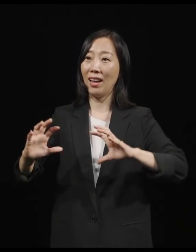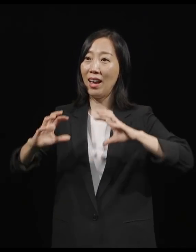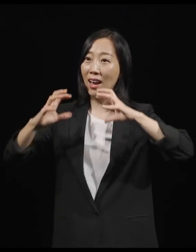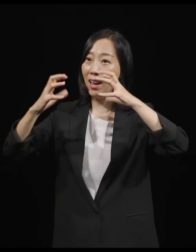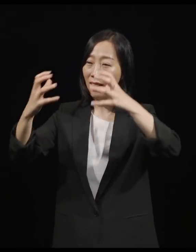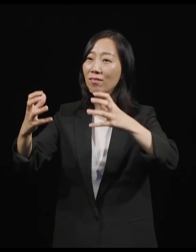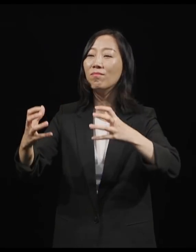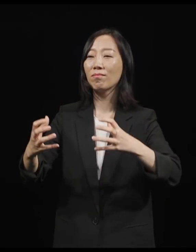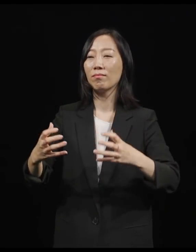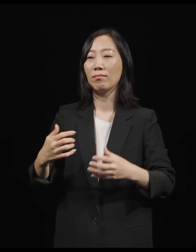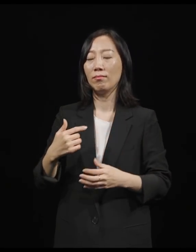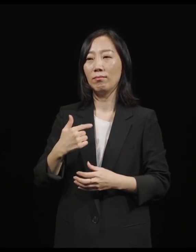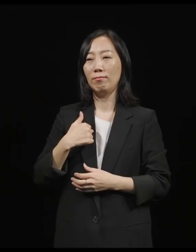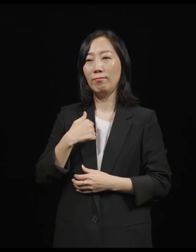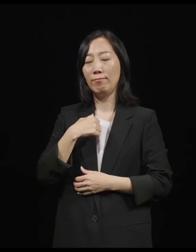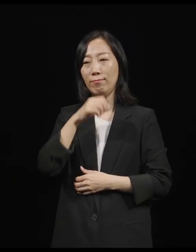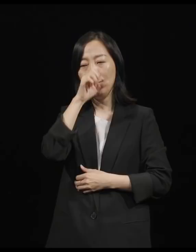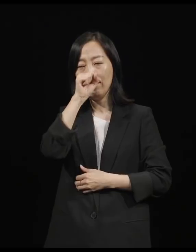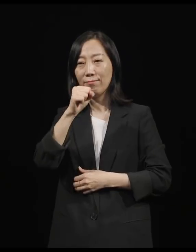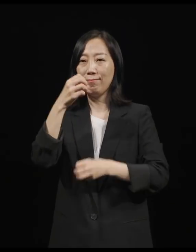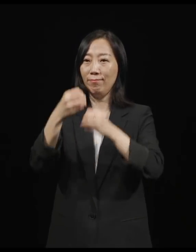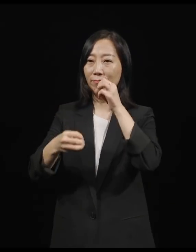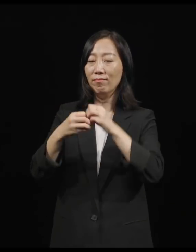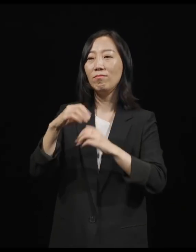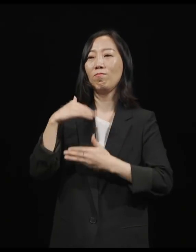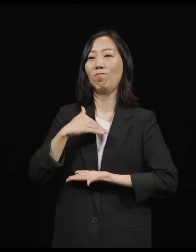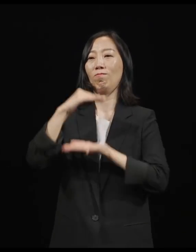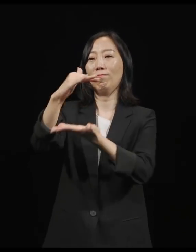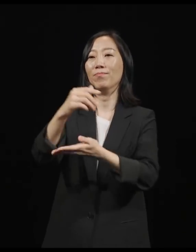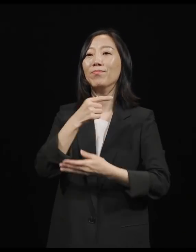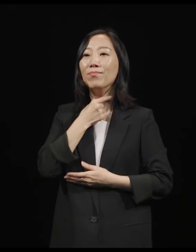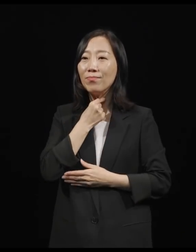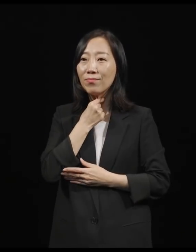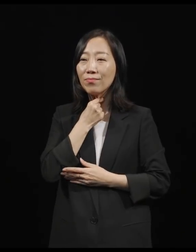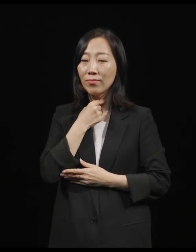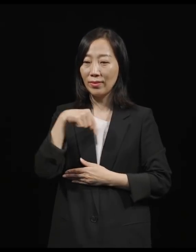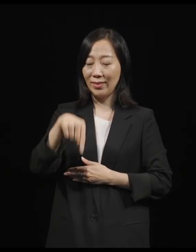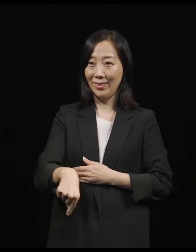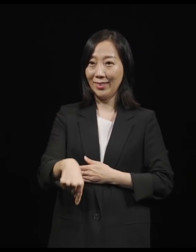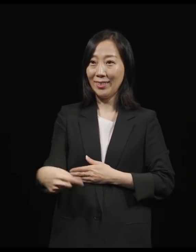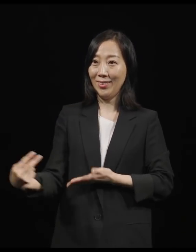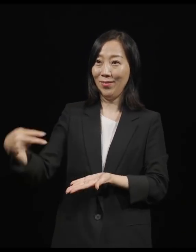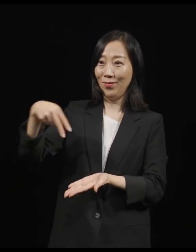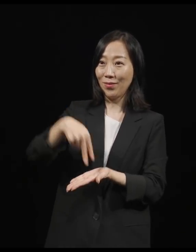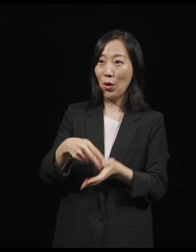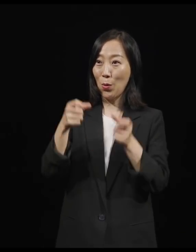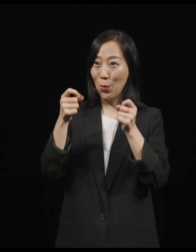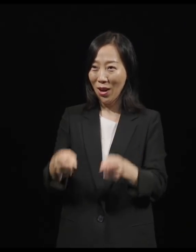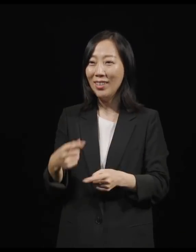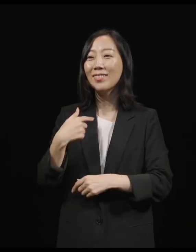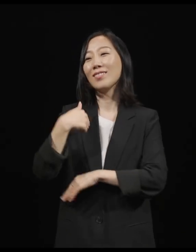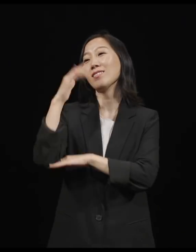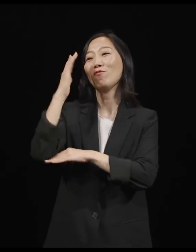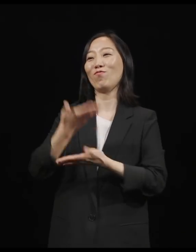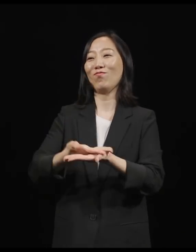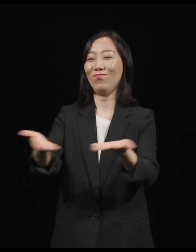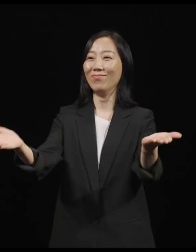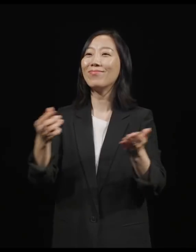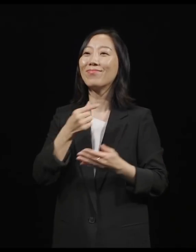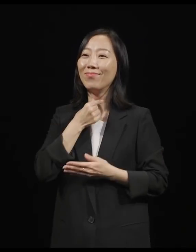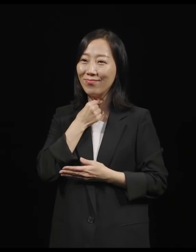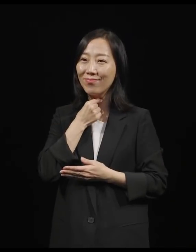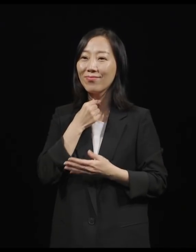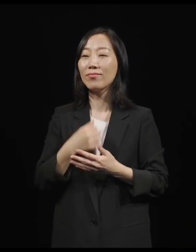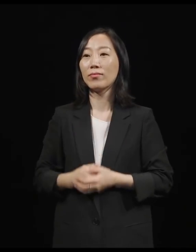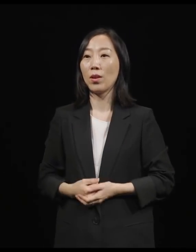전하고 싶은 메시지가 있었어요. 언젠간 이 세바시 무대를 통해서도 그 메시지를 전하고 싶었습니다.